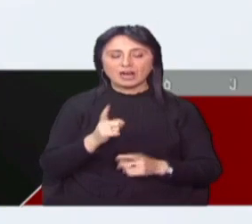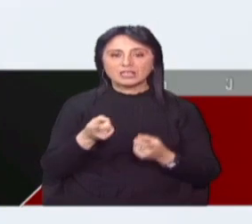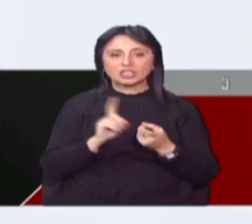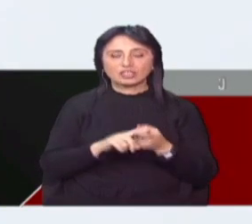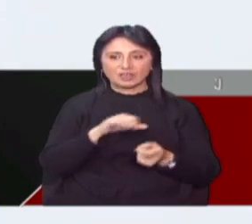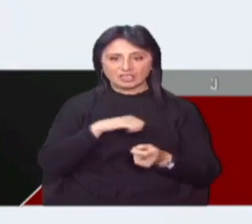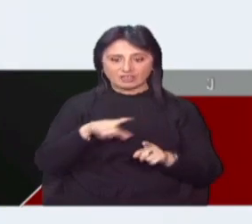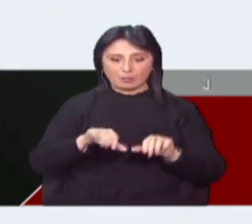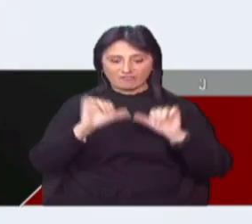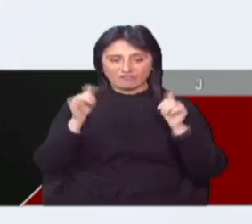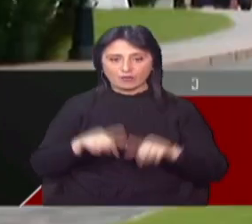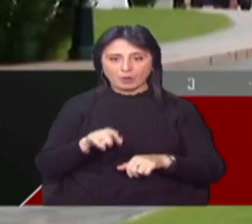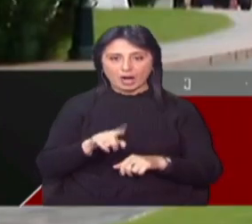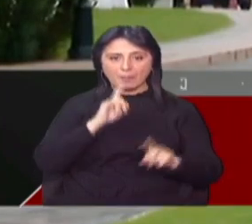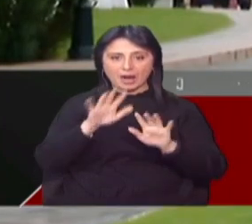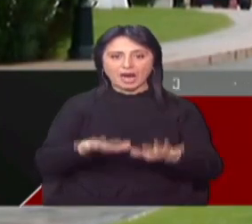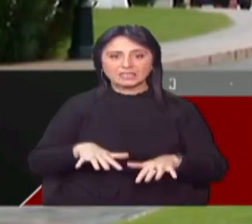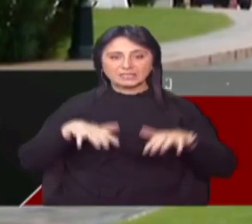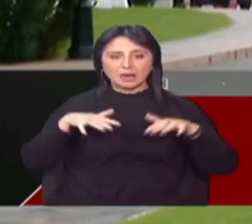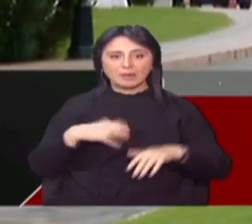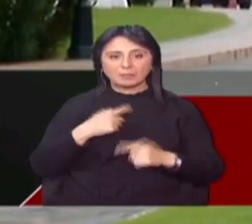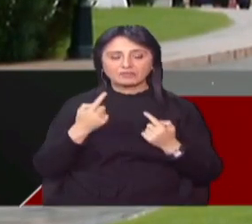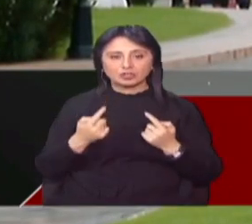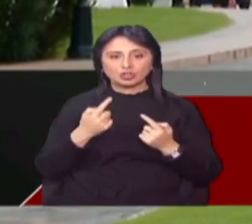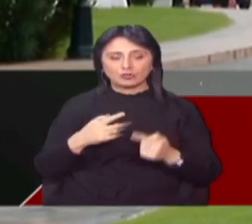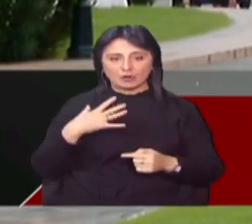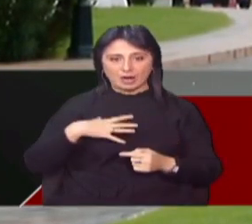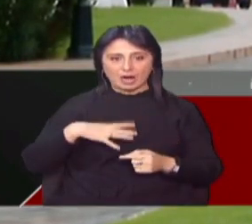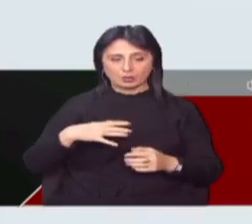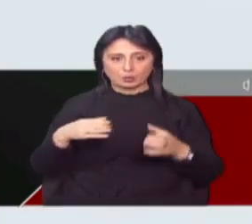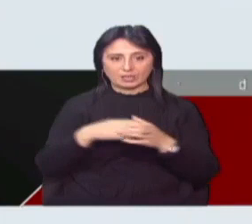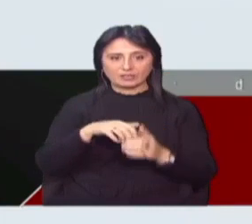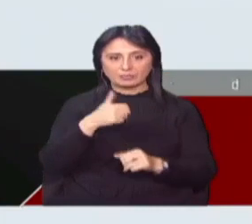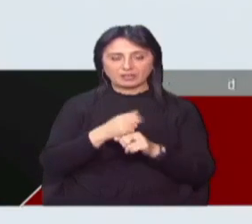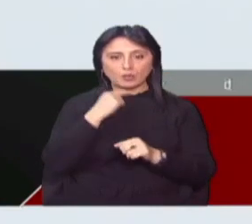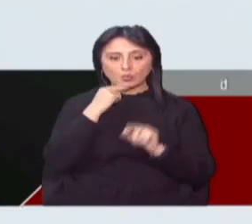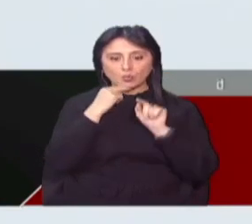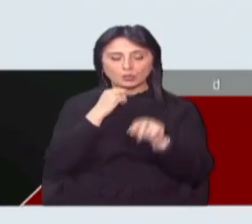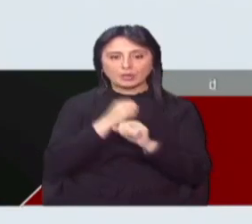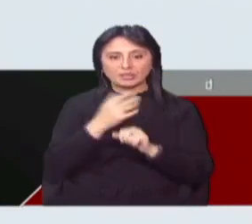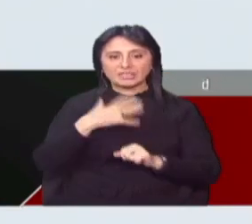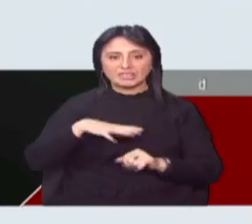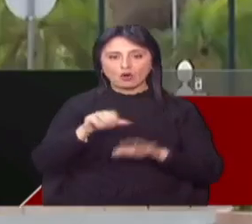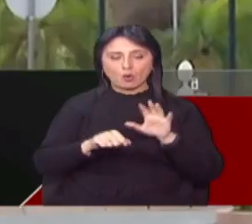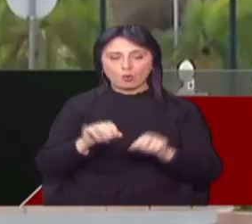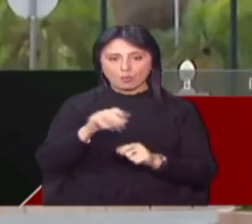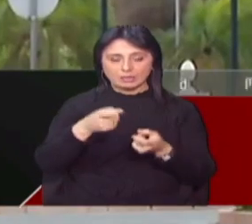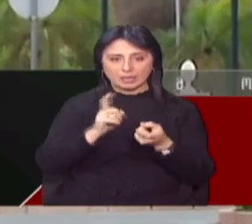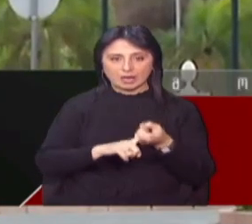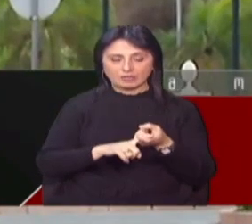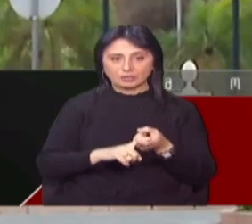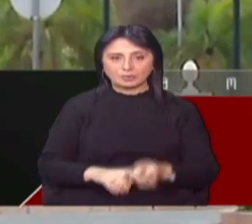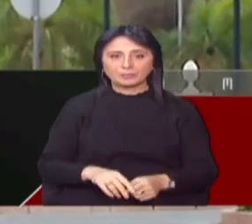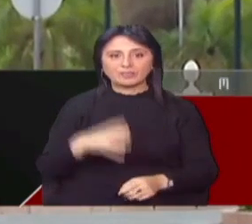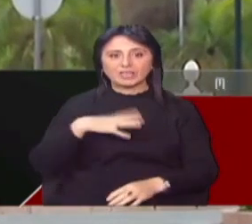შეეხება თავად ამ ფორმატს და ამ ასამბლეის მნიშვნელობას, ქართული დელეგაცია მთავარ აქცენტს აკეთებს საქართველოს ოკუპაციასთან